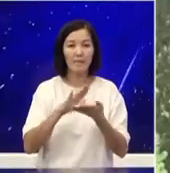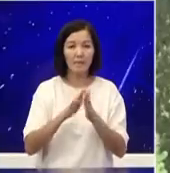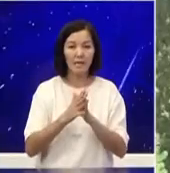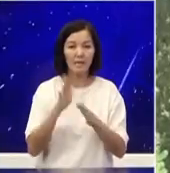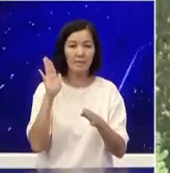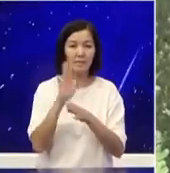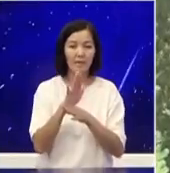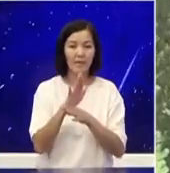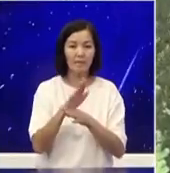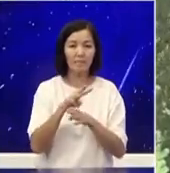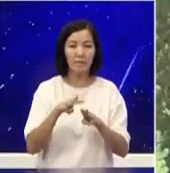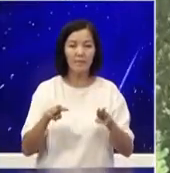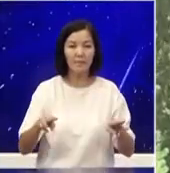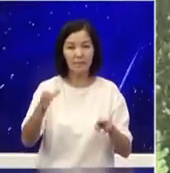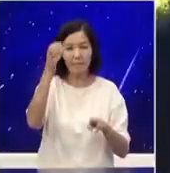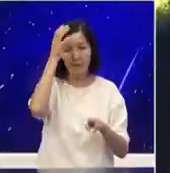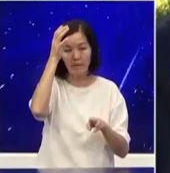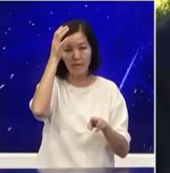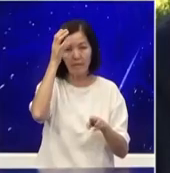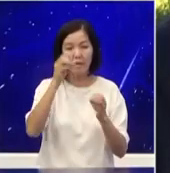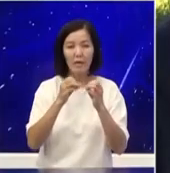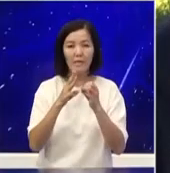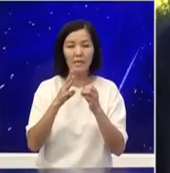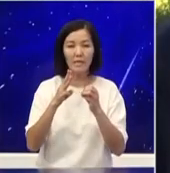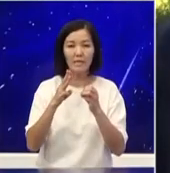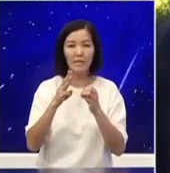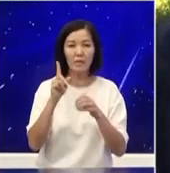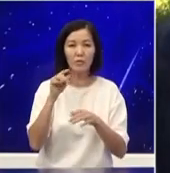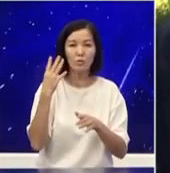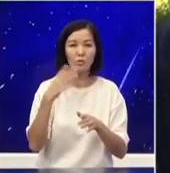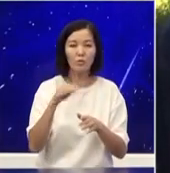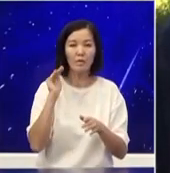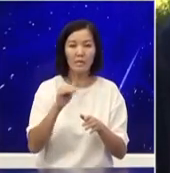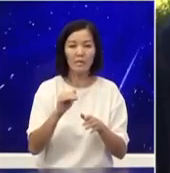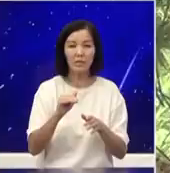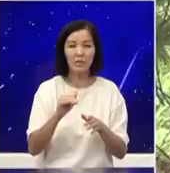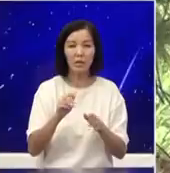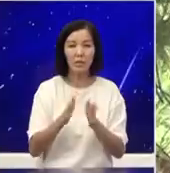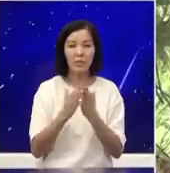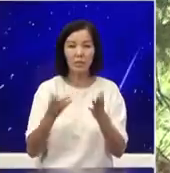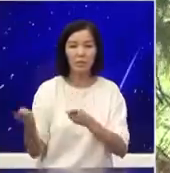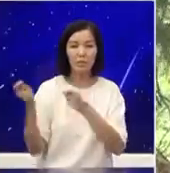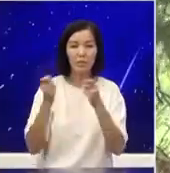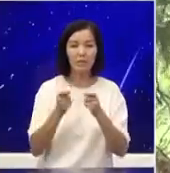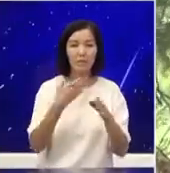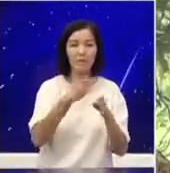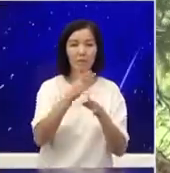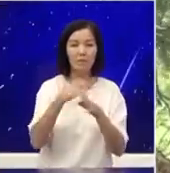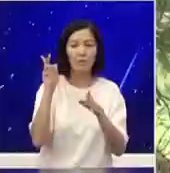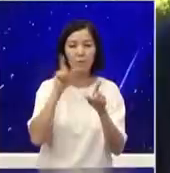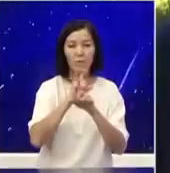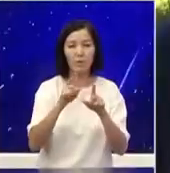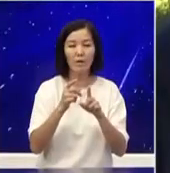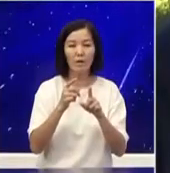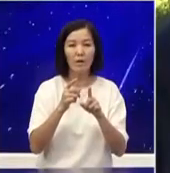приказу Министерства образования. 13 типографий уже поставили 140 тысяч учебников. Они уже распределены по школам города. В текущем